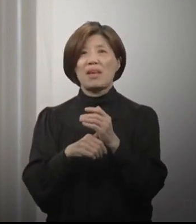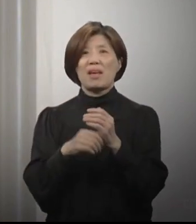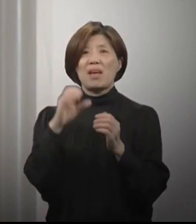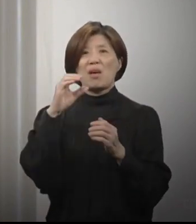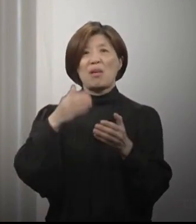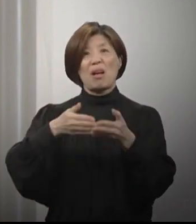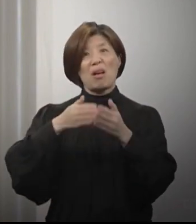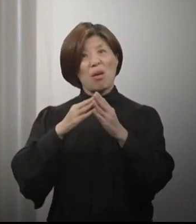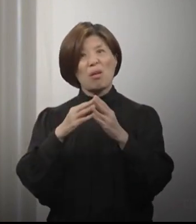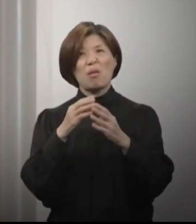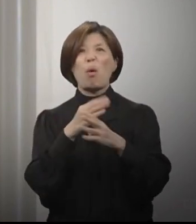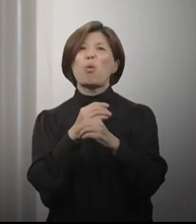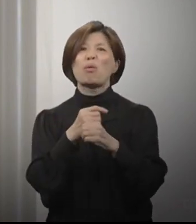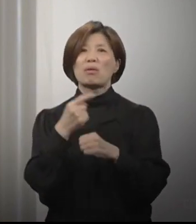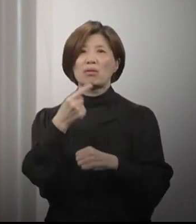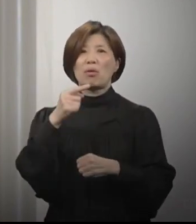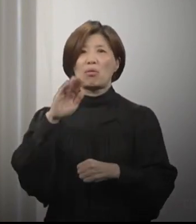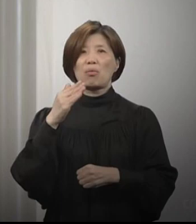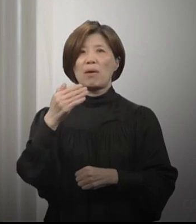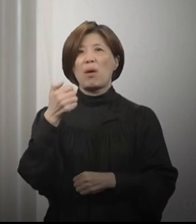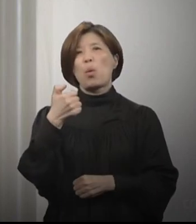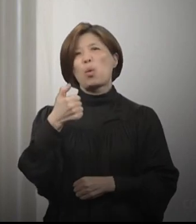1955년도에 건축되었습니다.